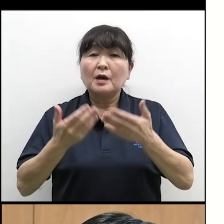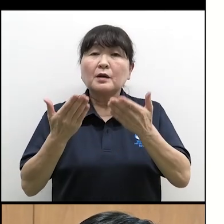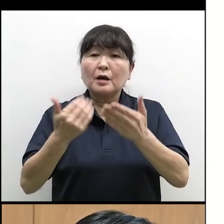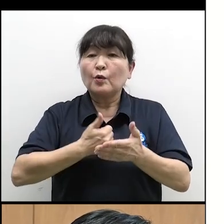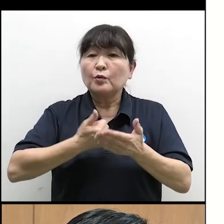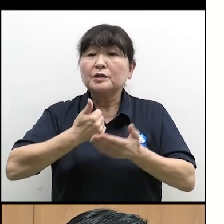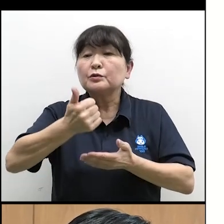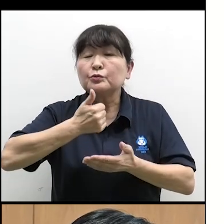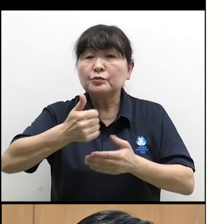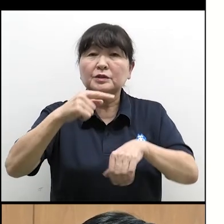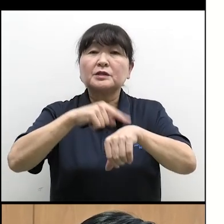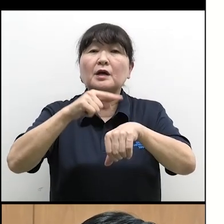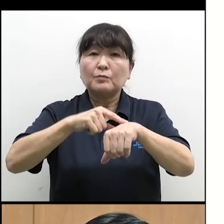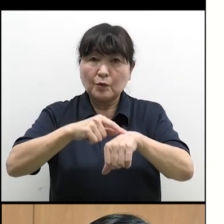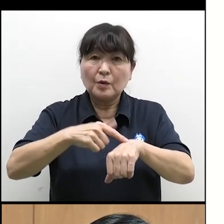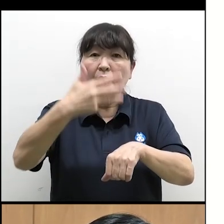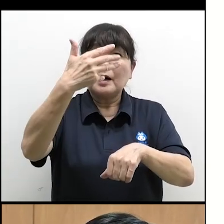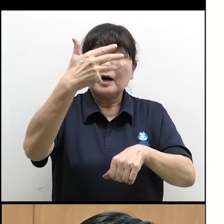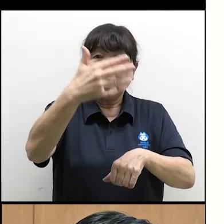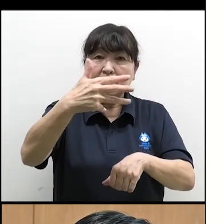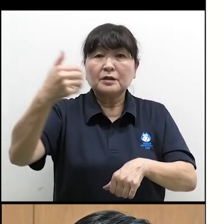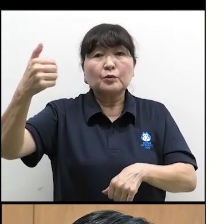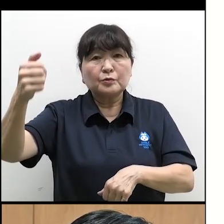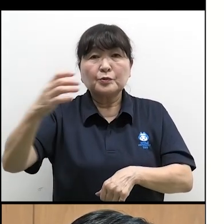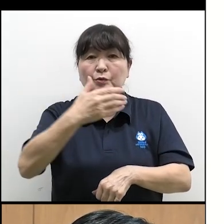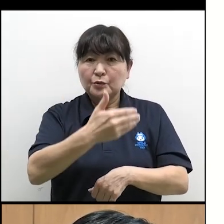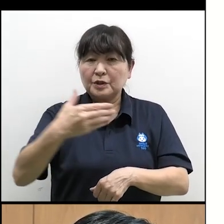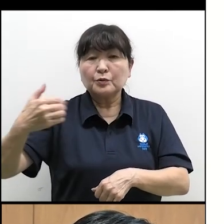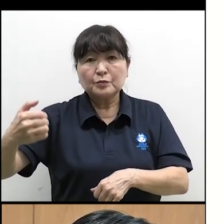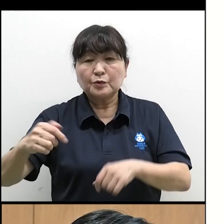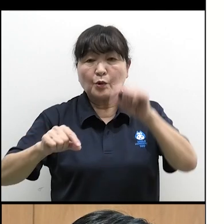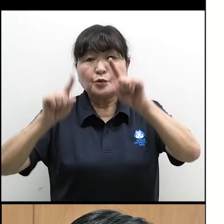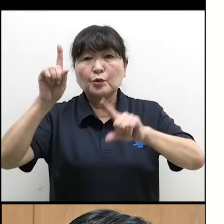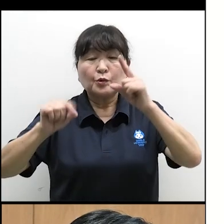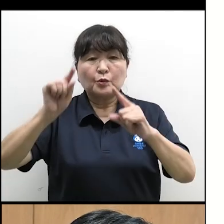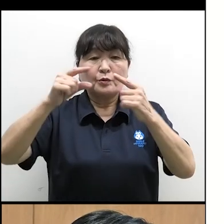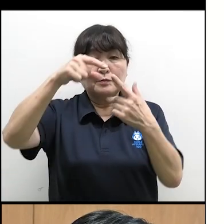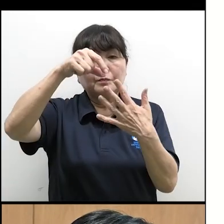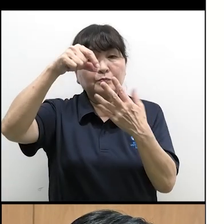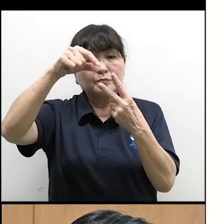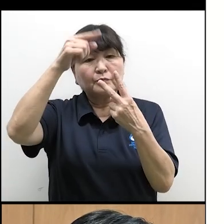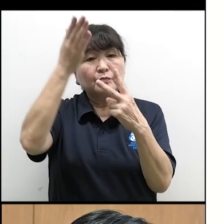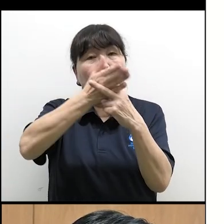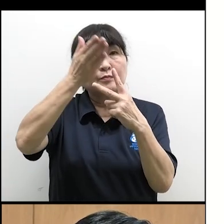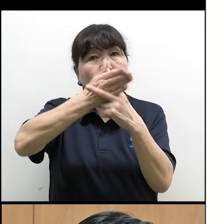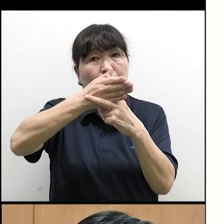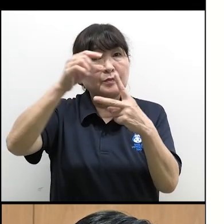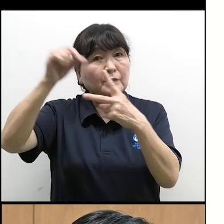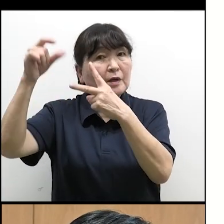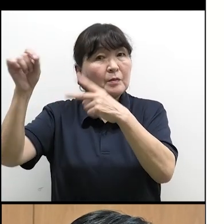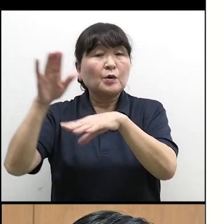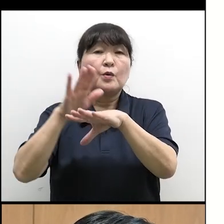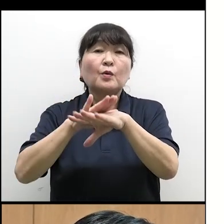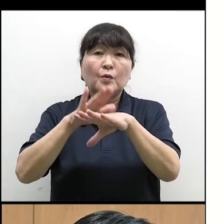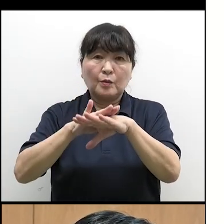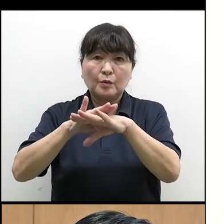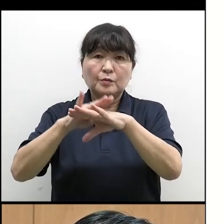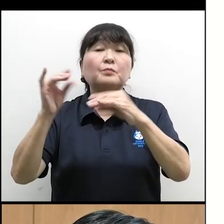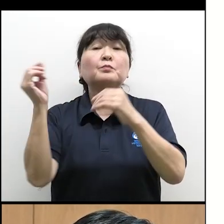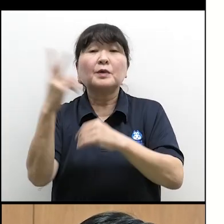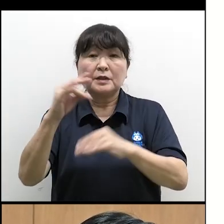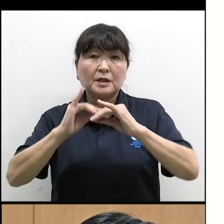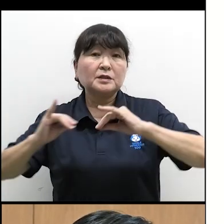いずれかを選択することができたり、またチーム担任制で多様な指導が可能であったり、オンライン